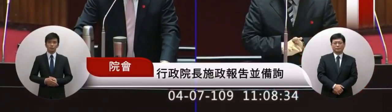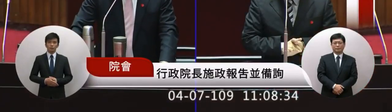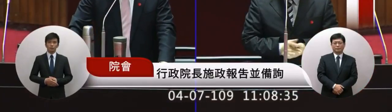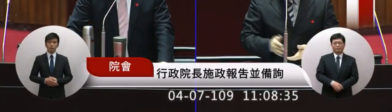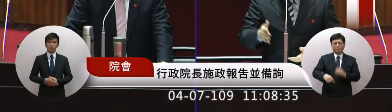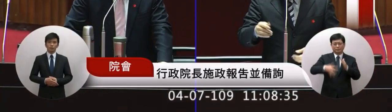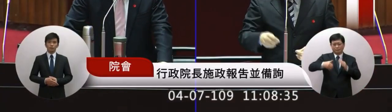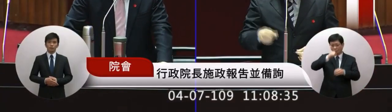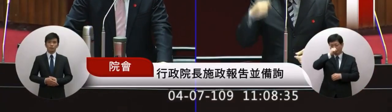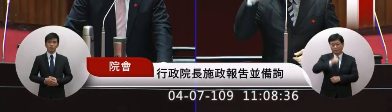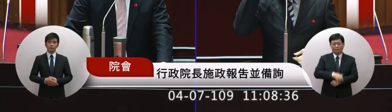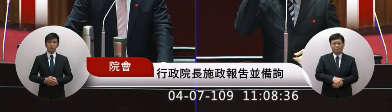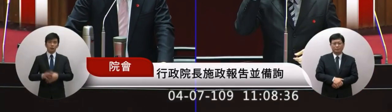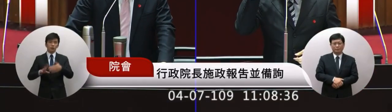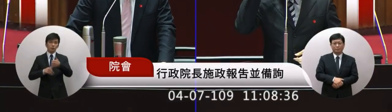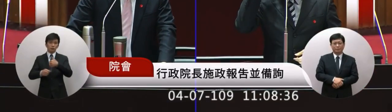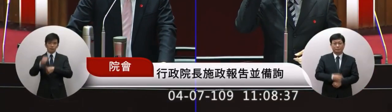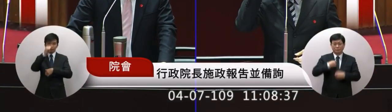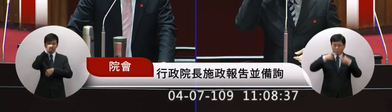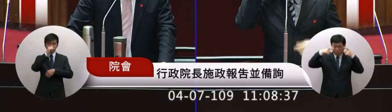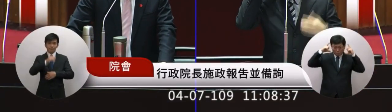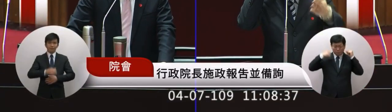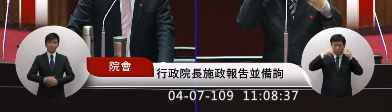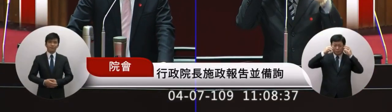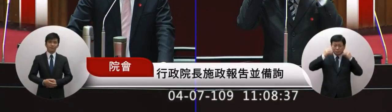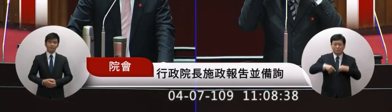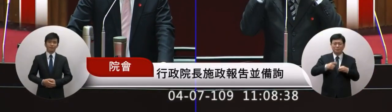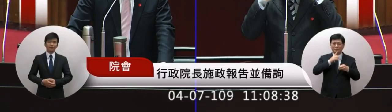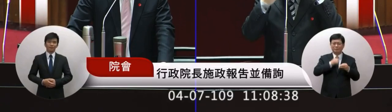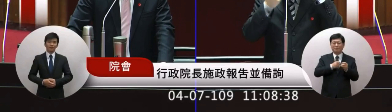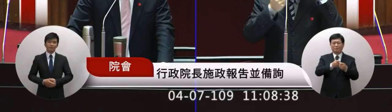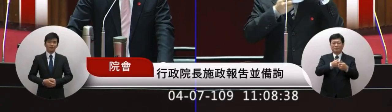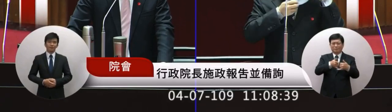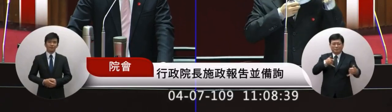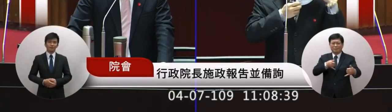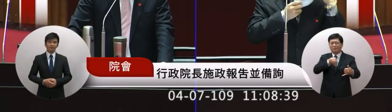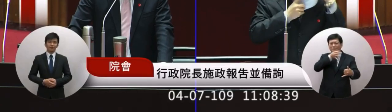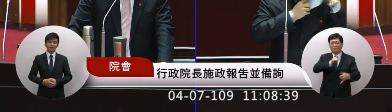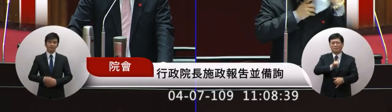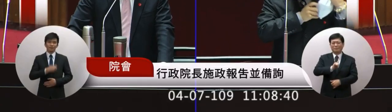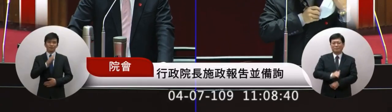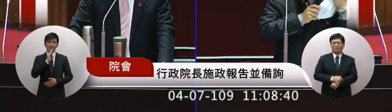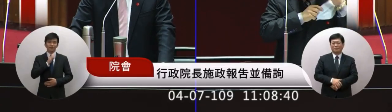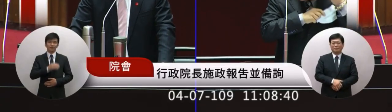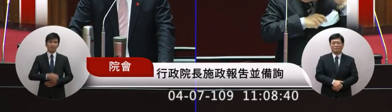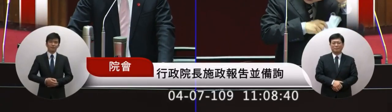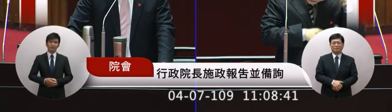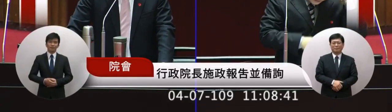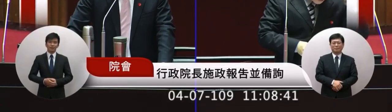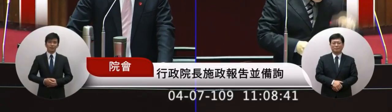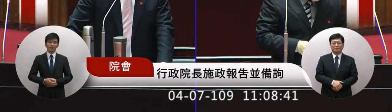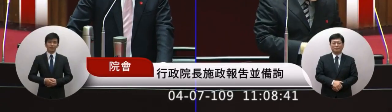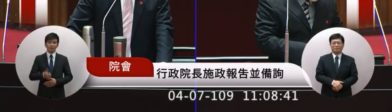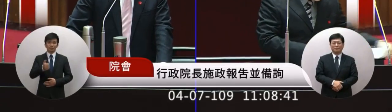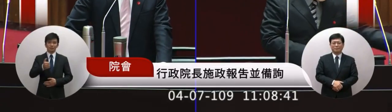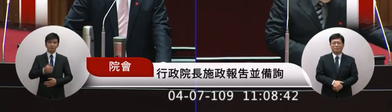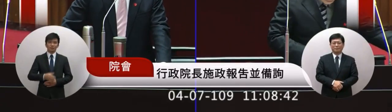院长好哈， 喂，你好。 口罩，我也把口罩摘下来，我们距离够远哈。嘿 嘿，哎，谢谢。